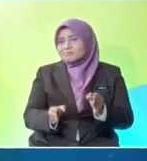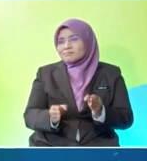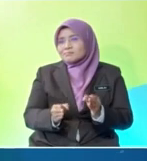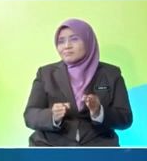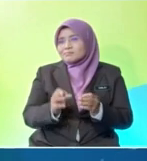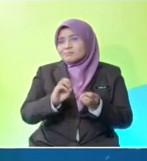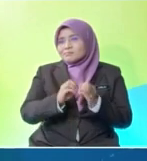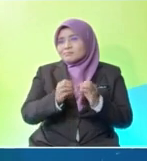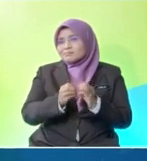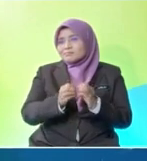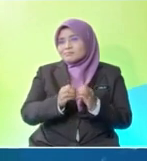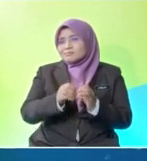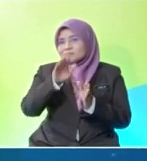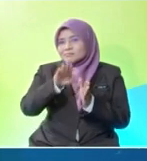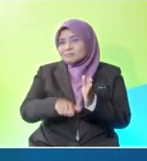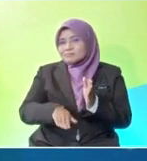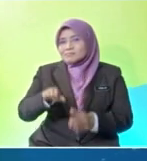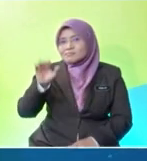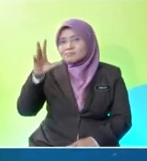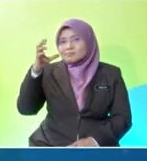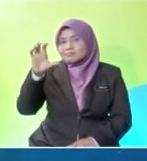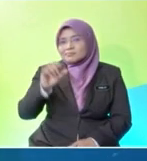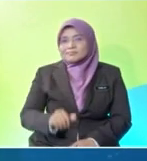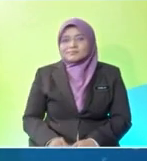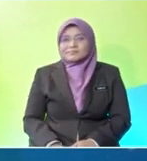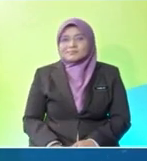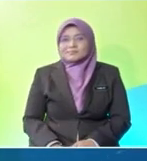550 620 baiklah